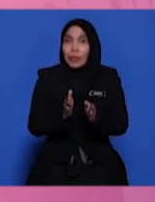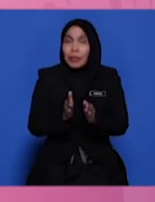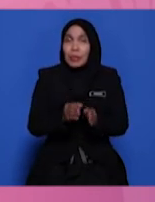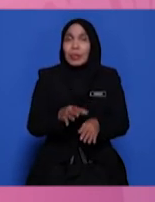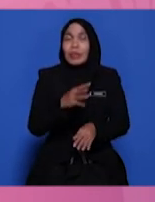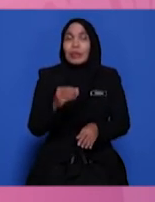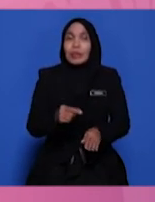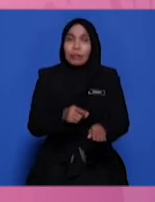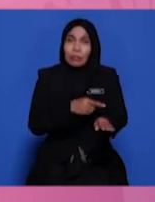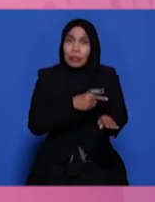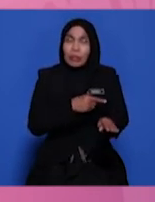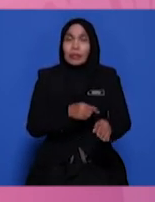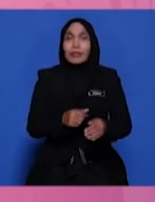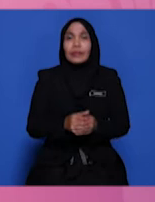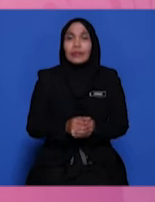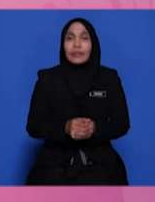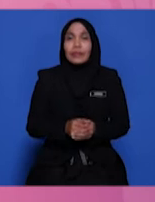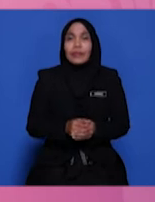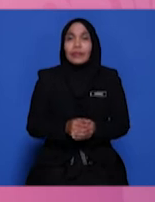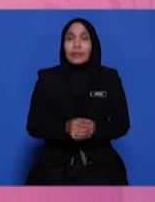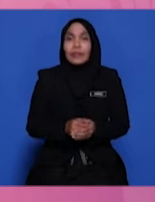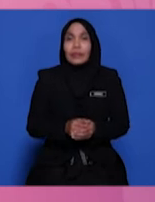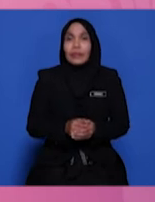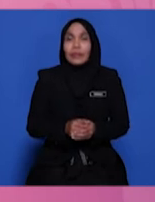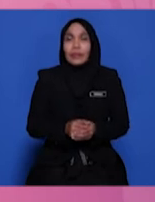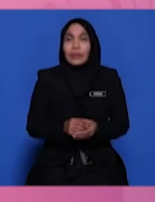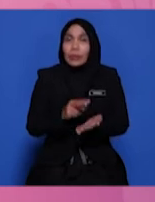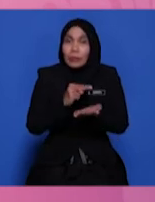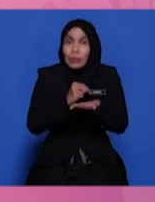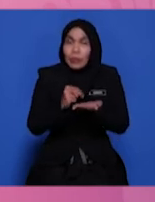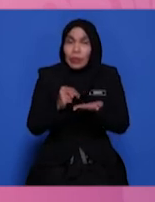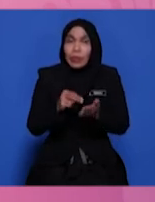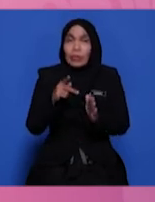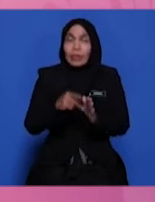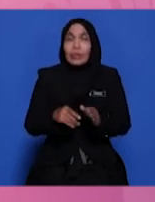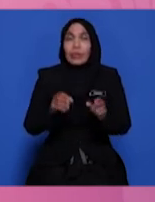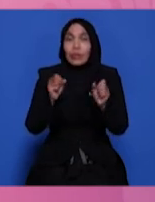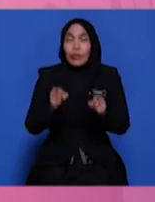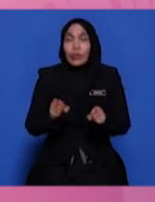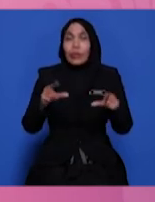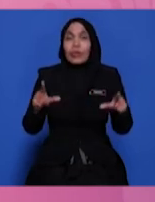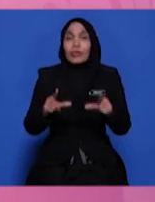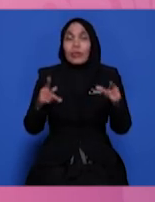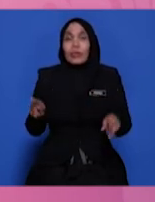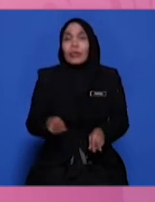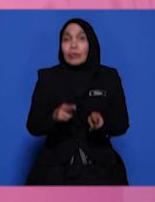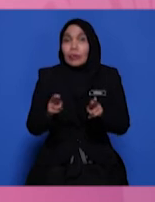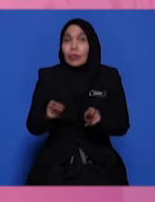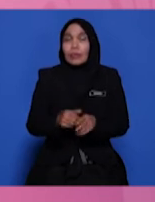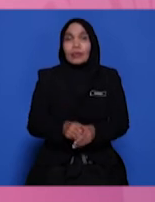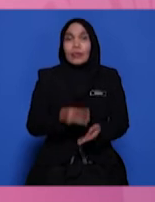panjang. Dan seterusnya, menilai kebolehlaksanaan plan